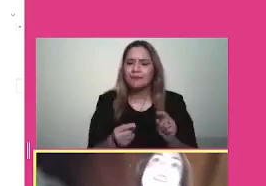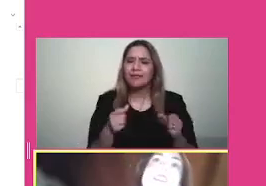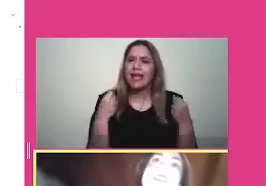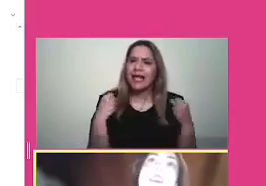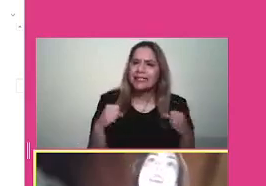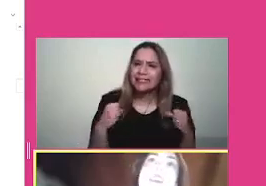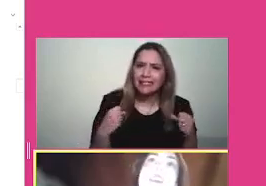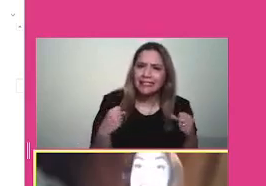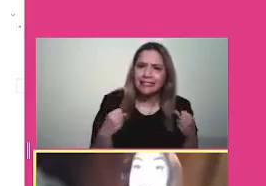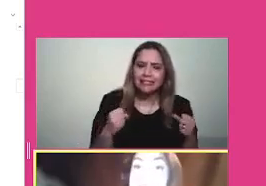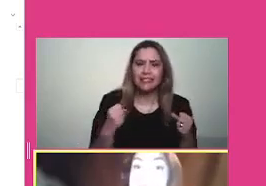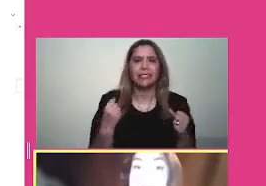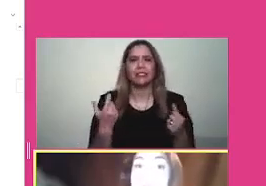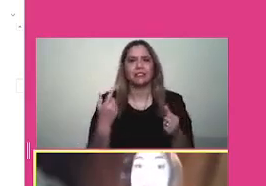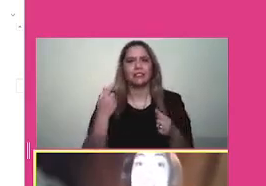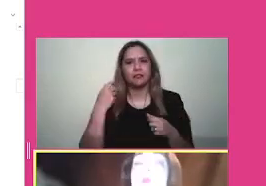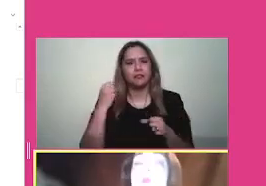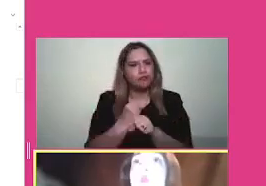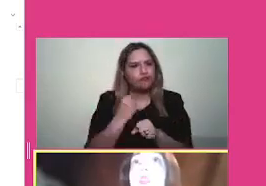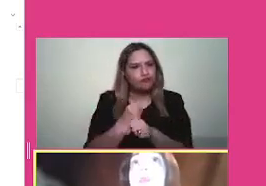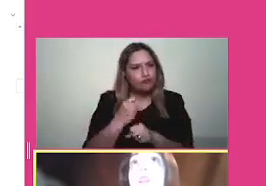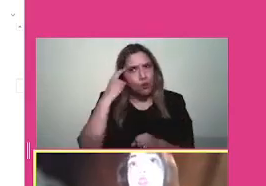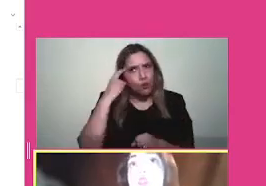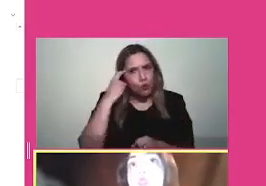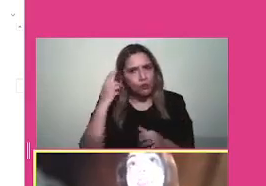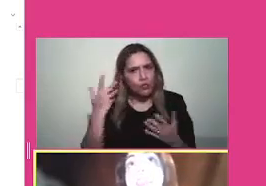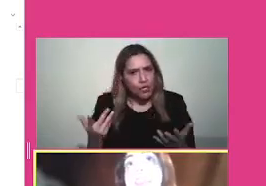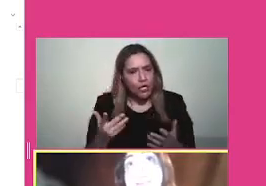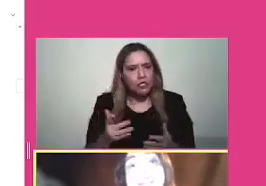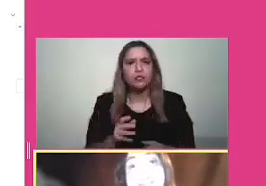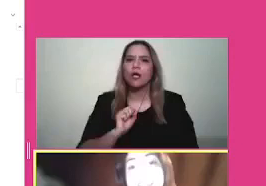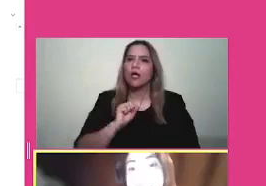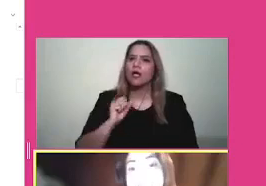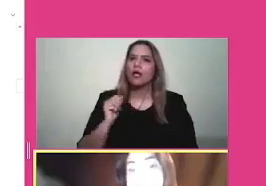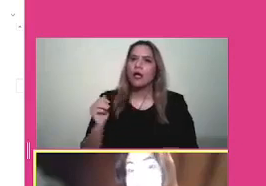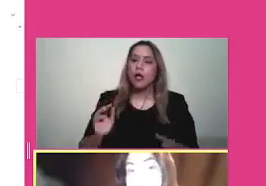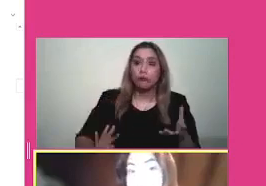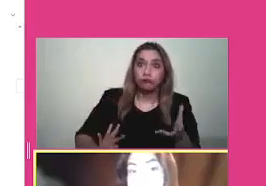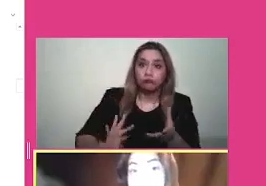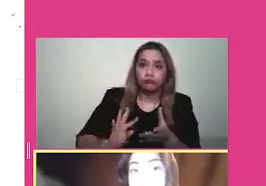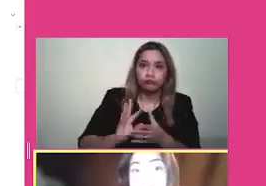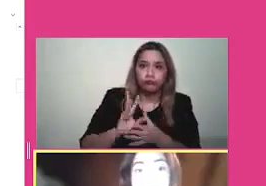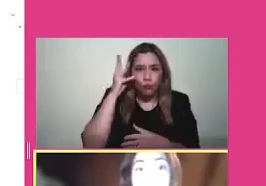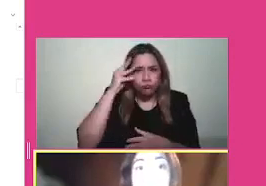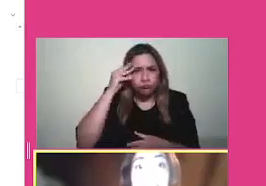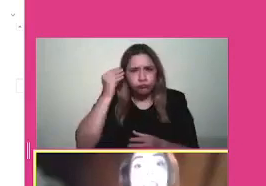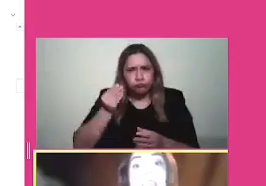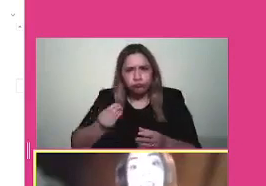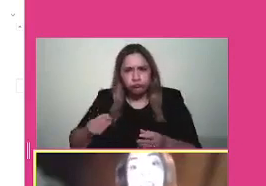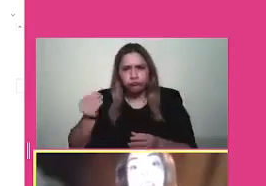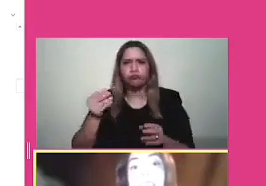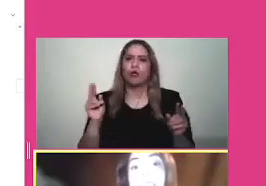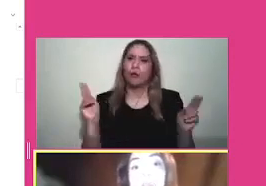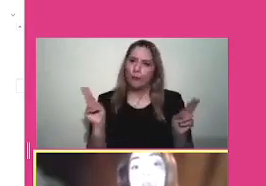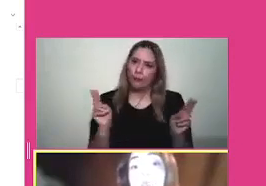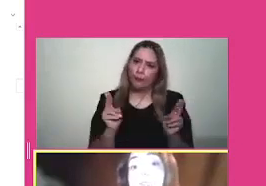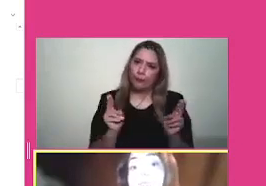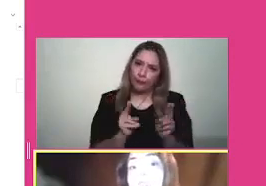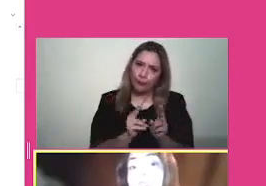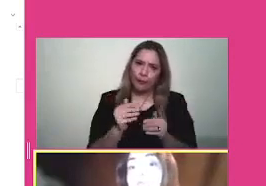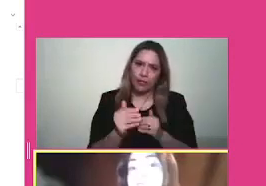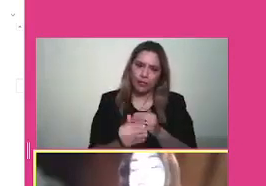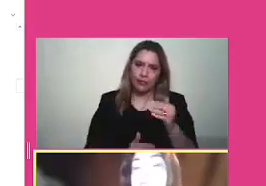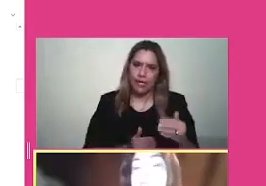ασκήσεις νοητικών διεργασιών, μπορούν να μειώσουν την ταχύτητα εξέλιξης της άνοιας, μπορούν να